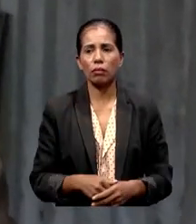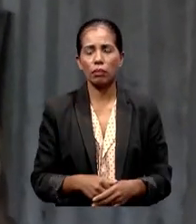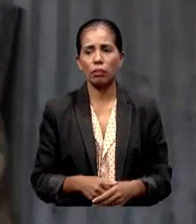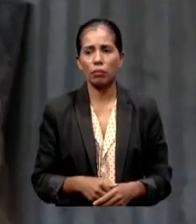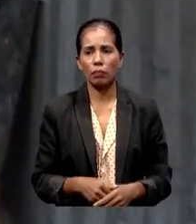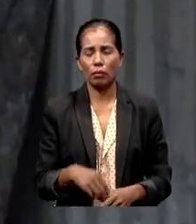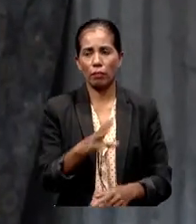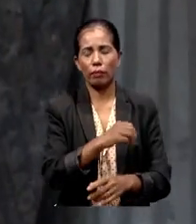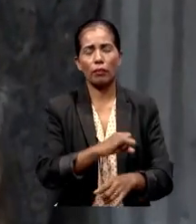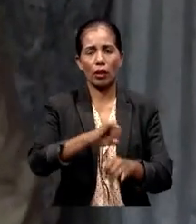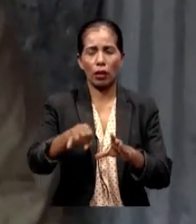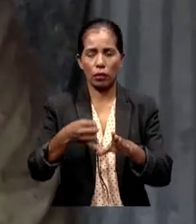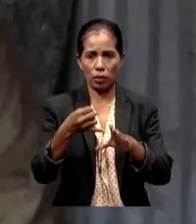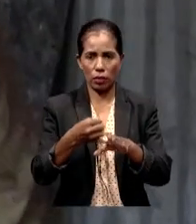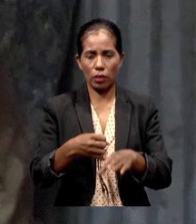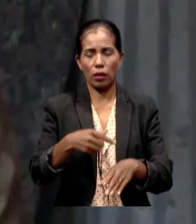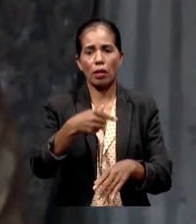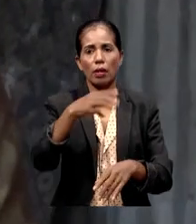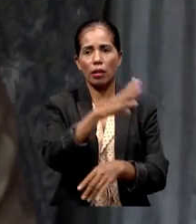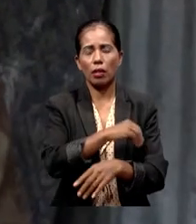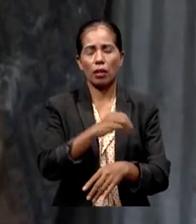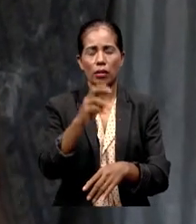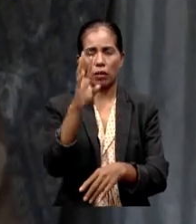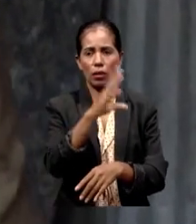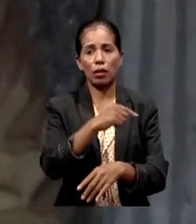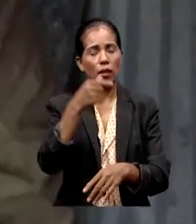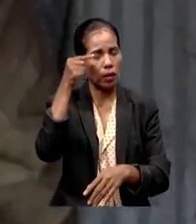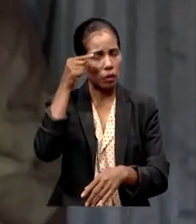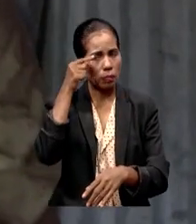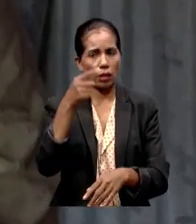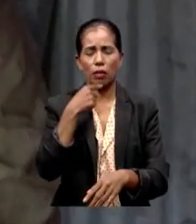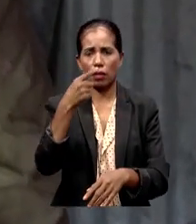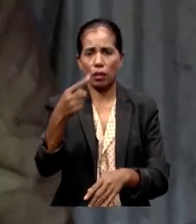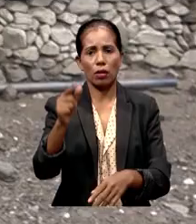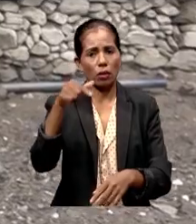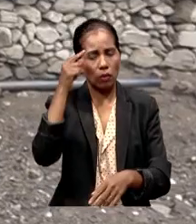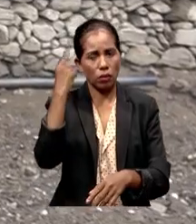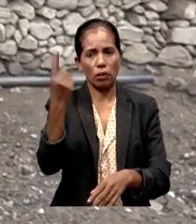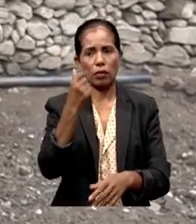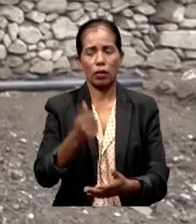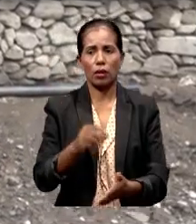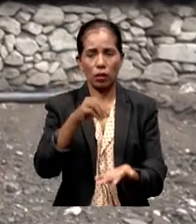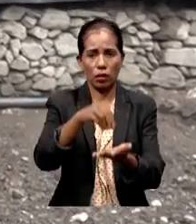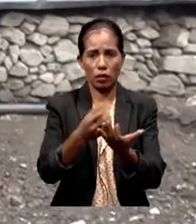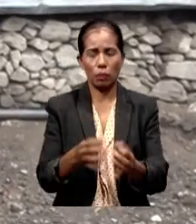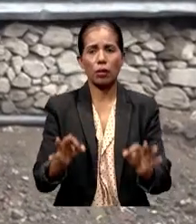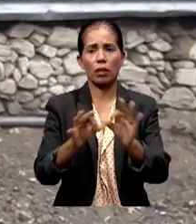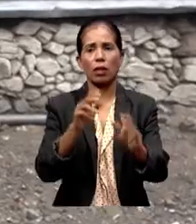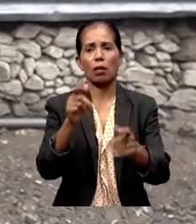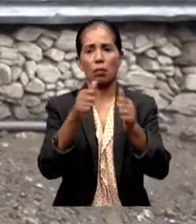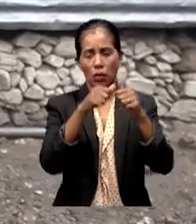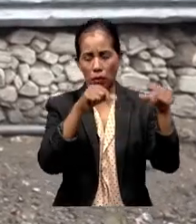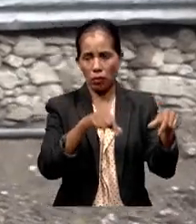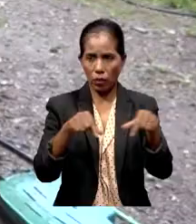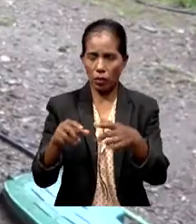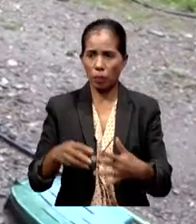ba asuntu inklusang sosial presidensia republika Gaspar Afonso Ateten guberno nafatin tau prioridade ba emaho nesidade spesial